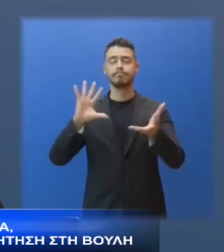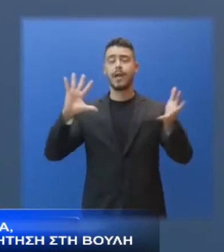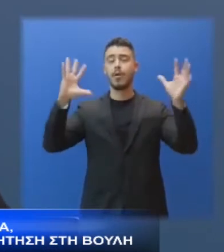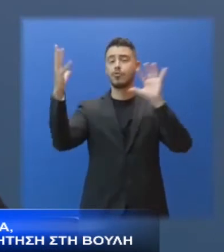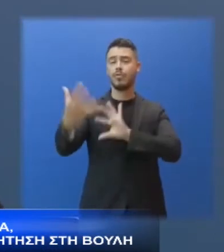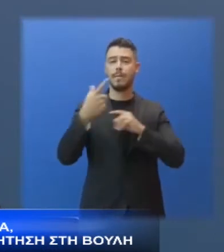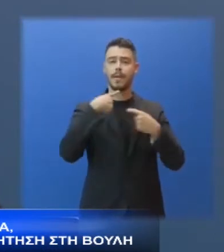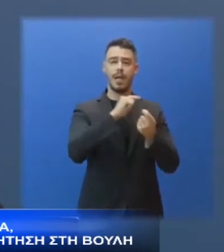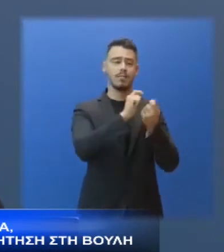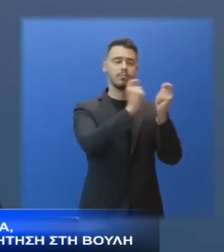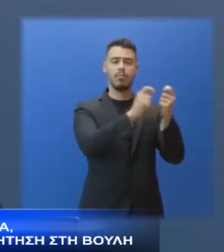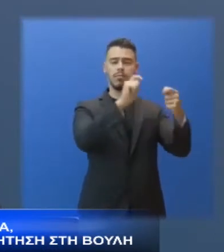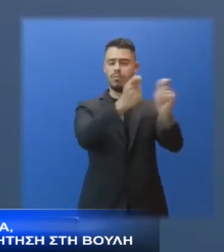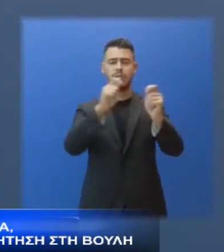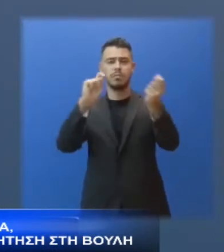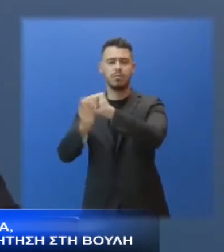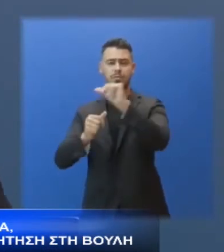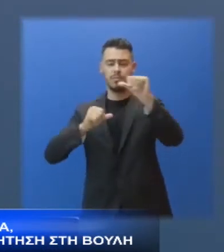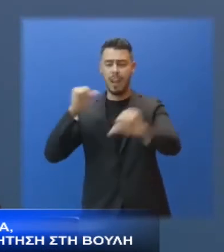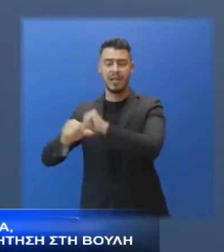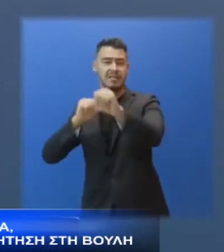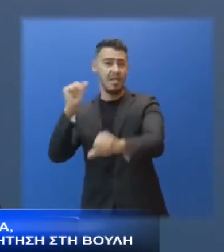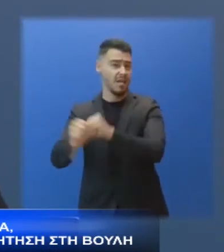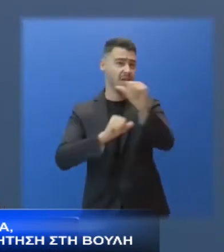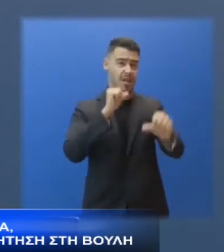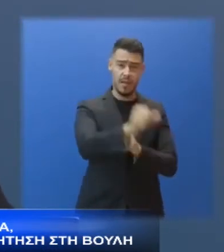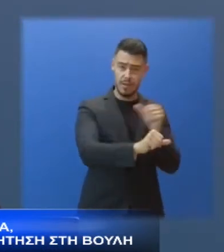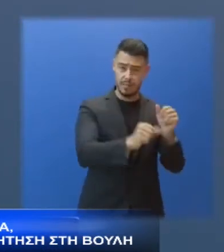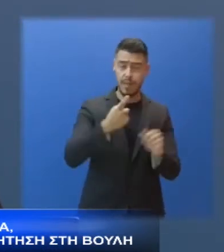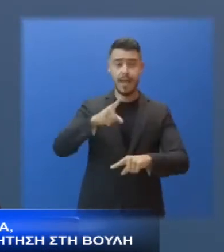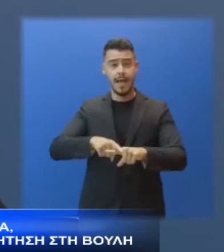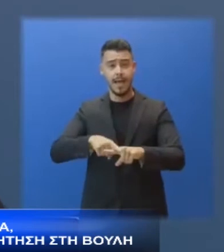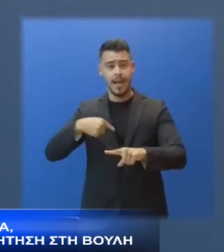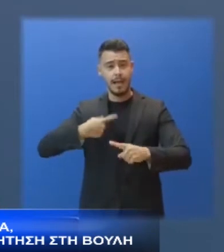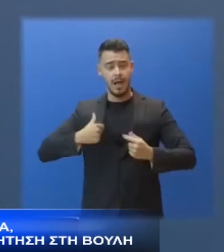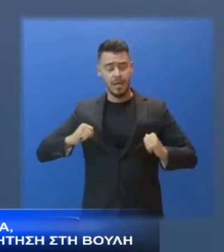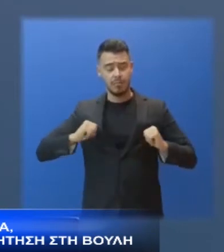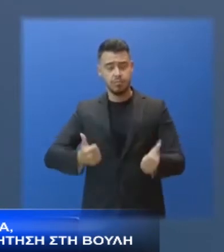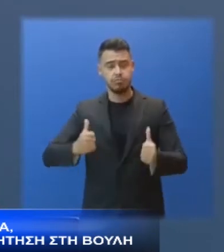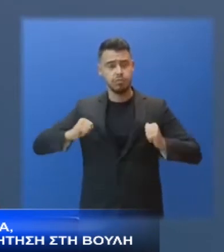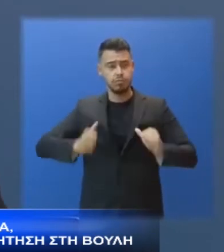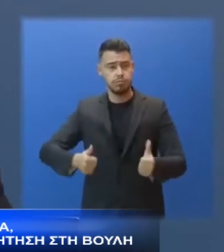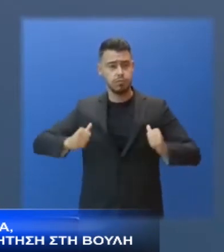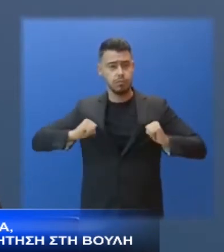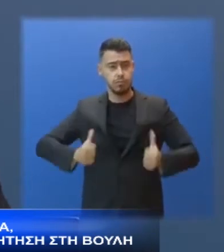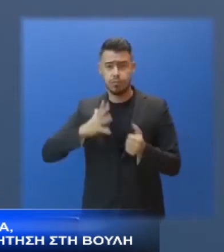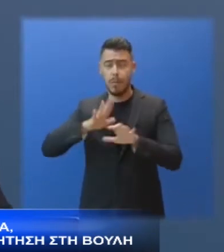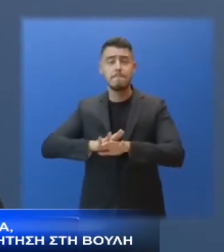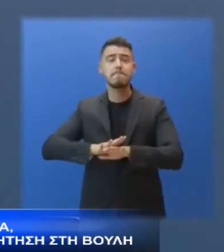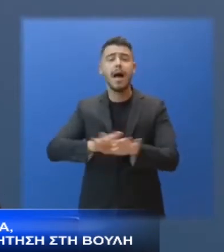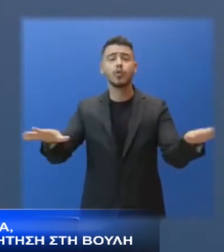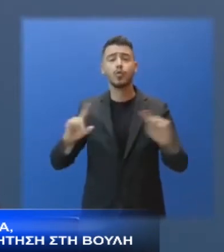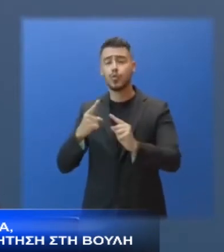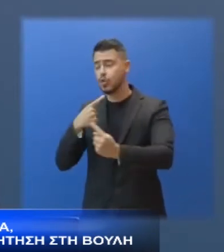διεθνές περιβάλλον, η ελληνική κυβέρνηση έχει αναπτύξει από την πρώτη στιγμή ανάληψη των καθηκόντων της πολλαπλές πρωτοβουλίες σε όλα τα επίπεδα και σε όλες τις